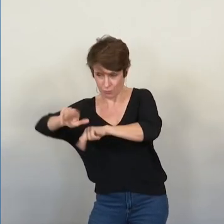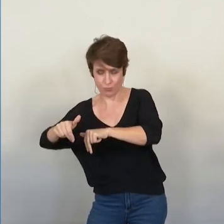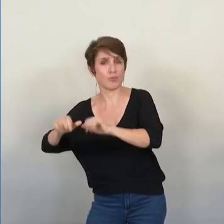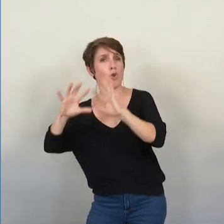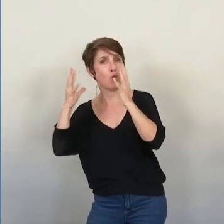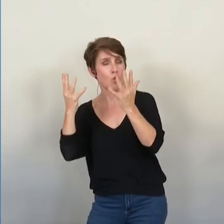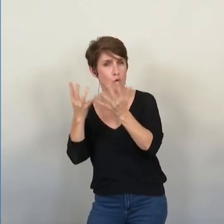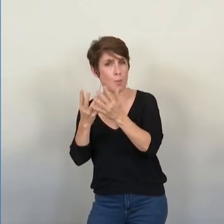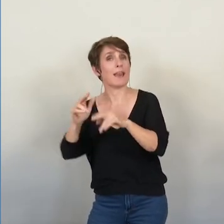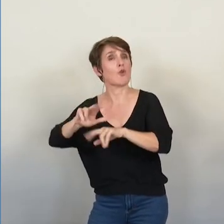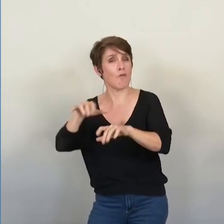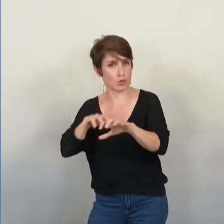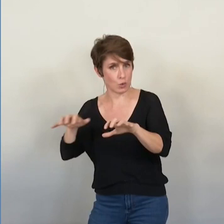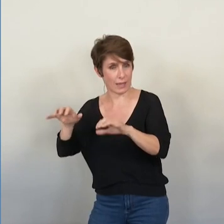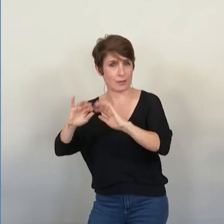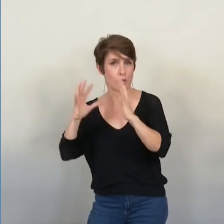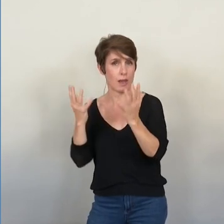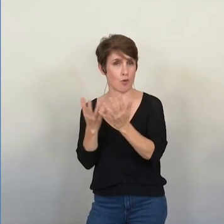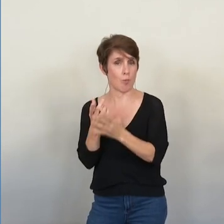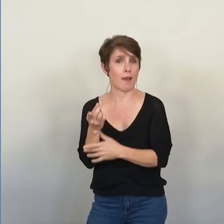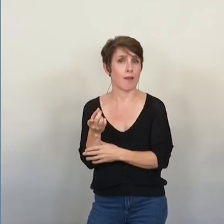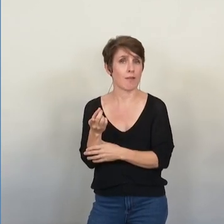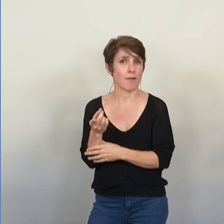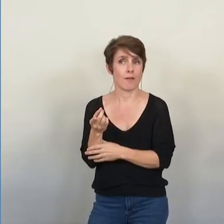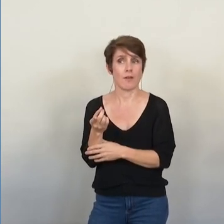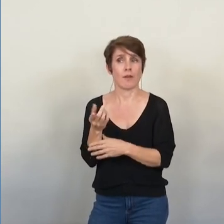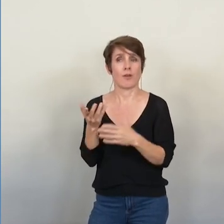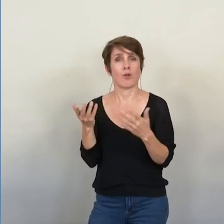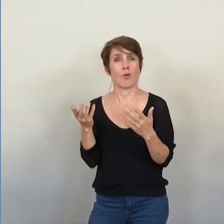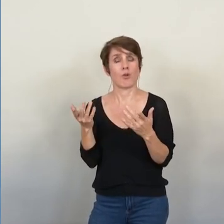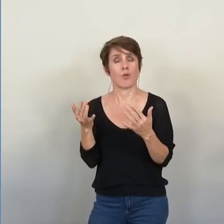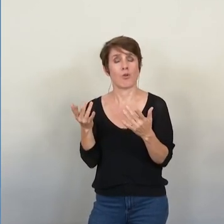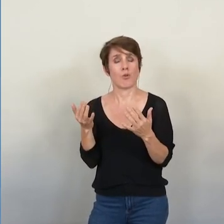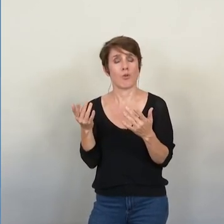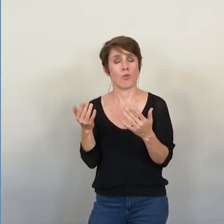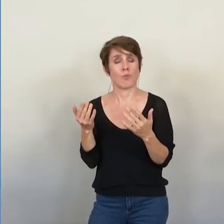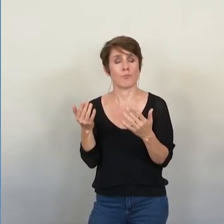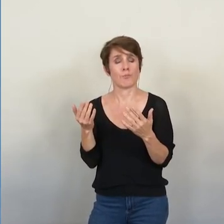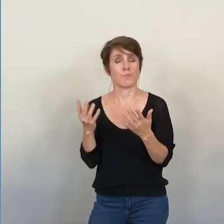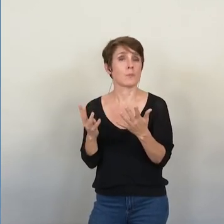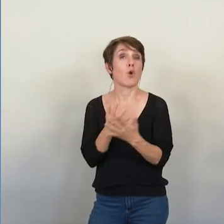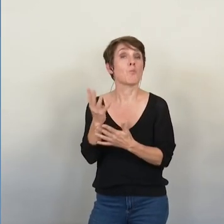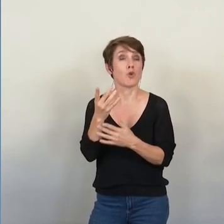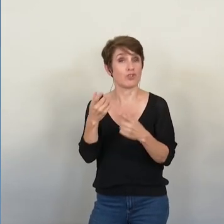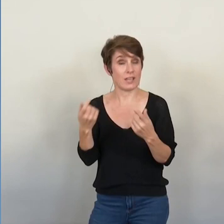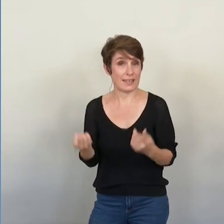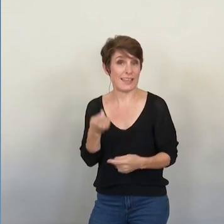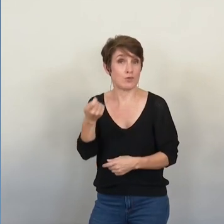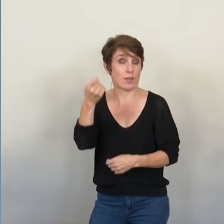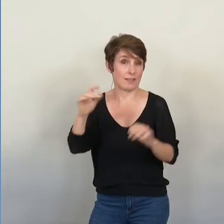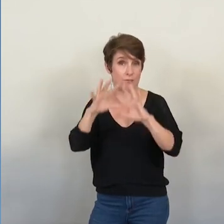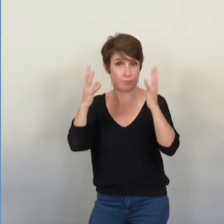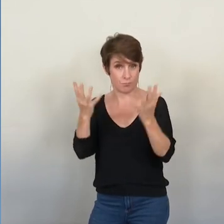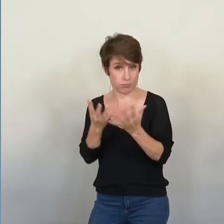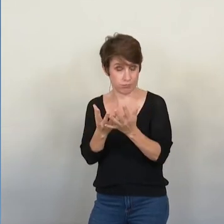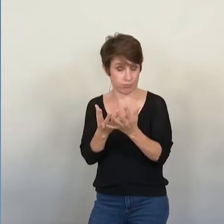convention territorial par exemple global ou notre projet projet éducatif global projet éducatif